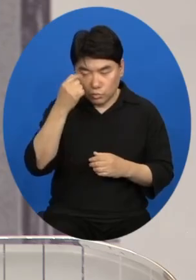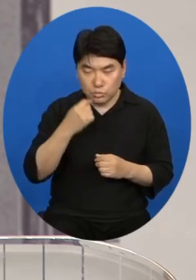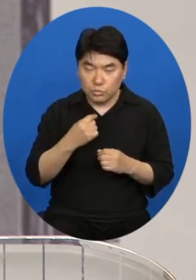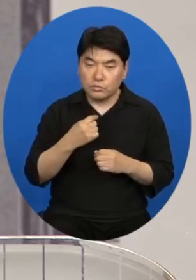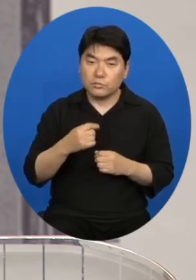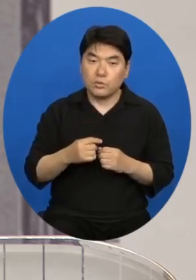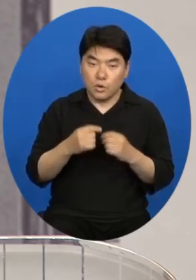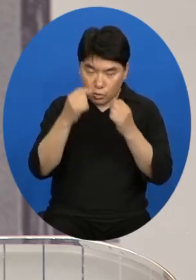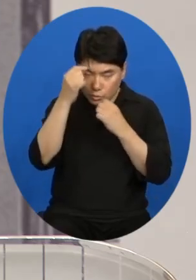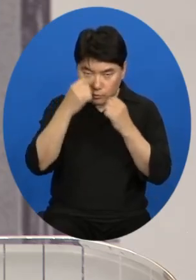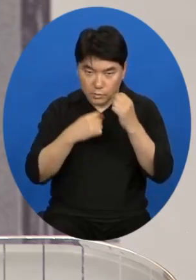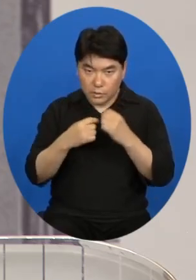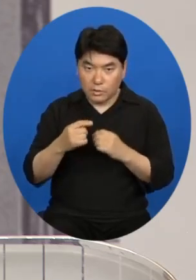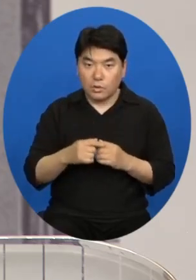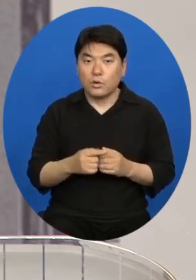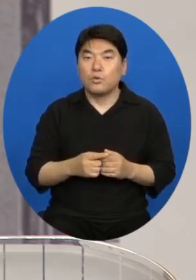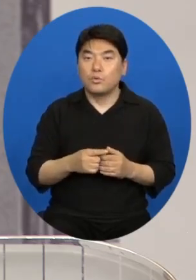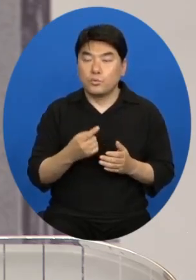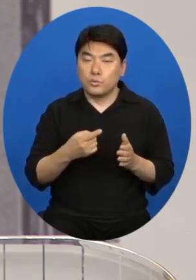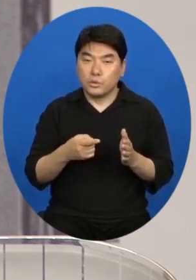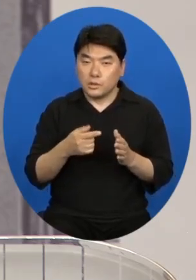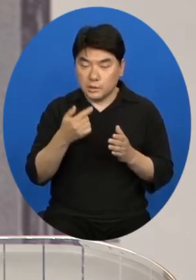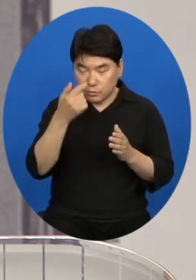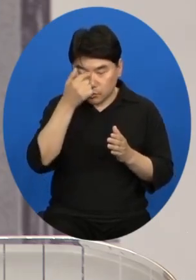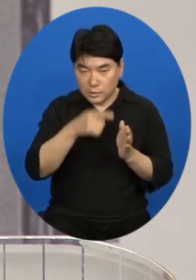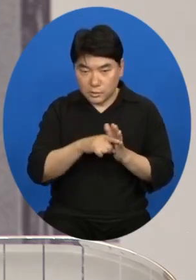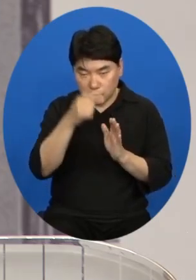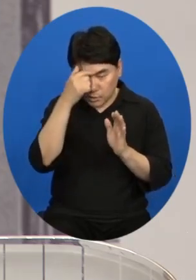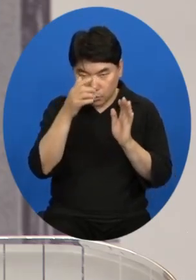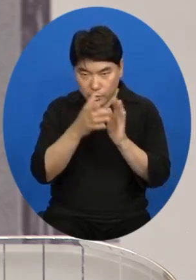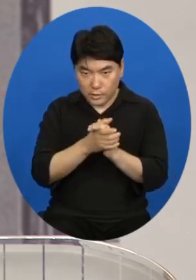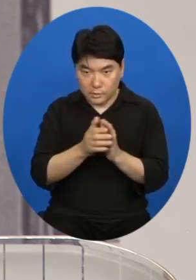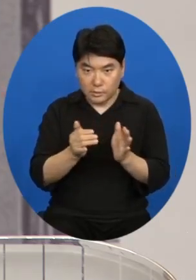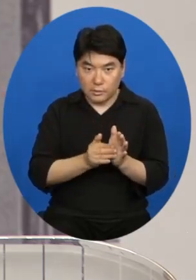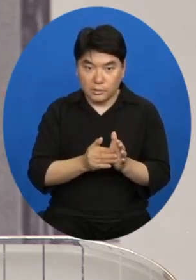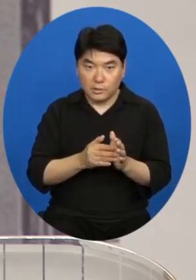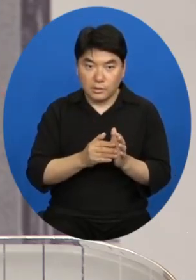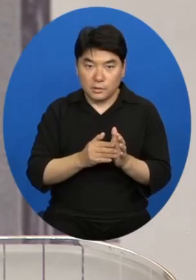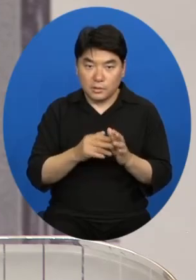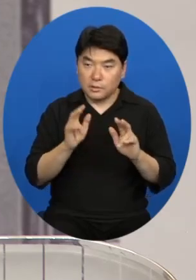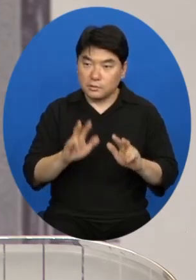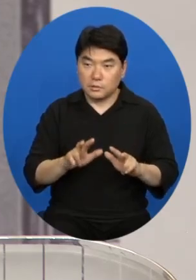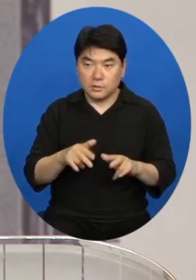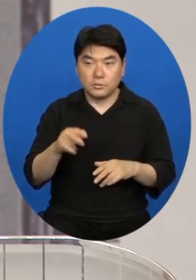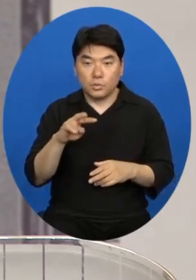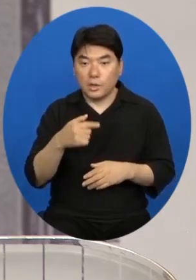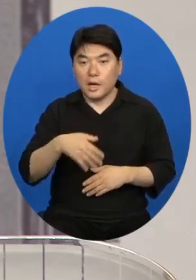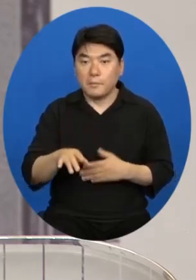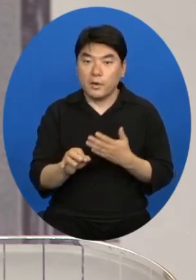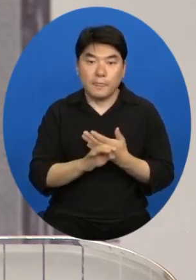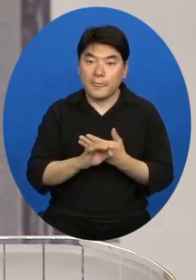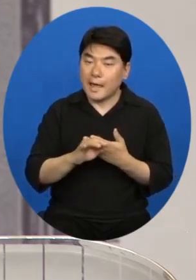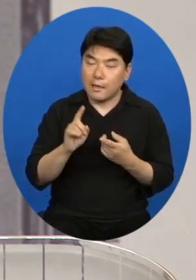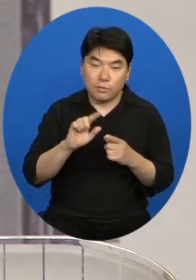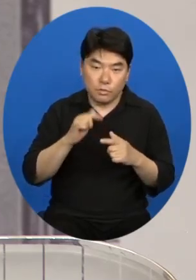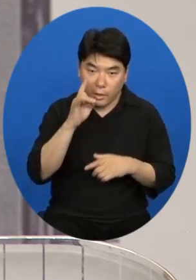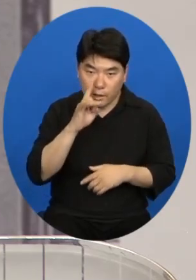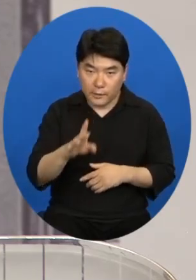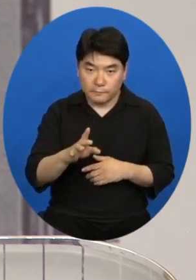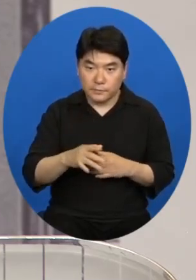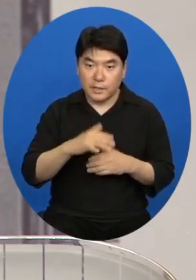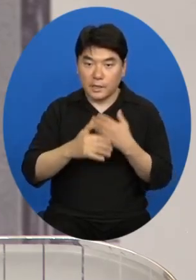제 위에서 기도했단 말이에요. 왜냐하면 이대로 끝나봤자 이대로 돌아가면 안 된다는 거예요. 하나님 백성들이